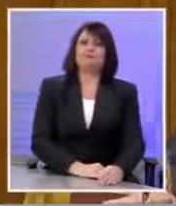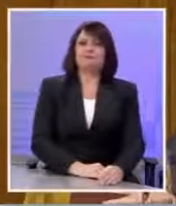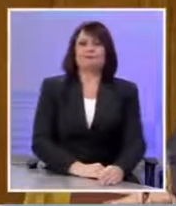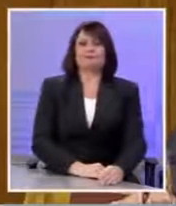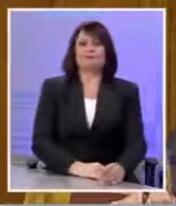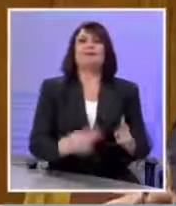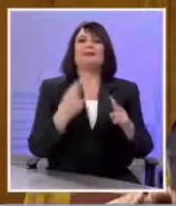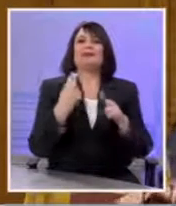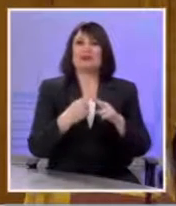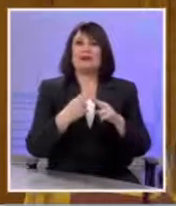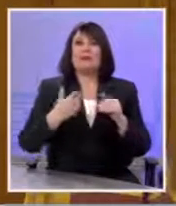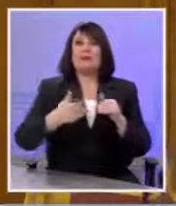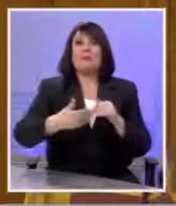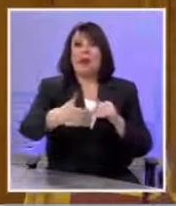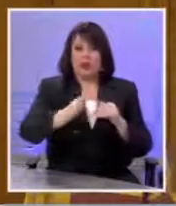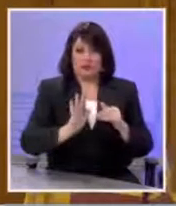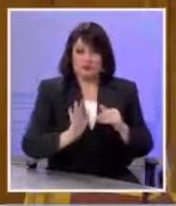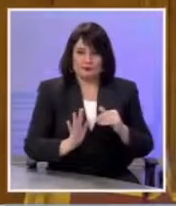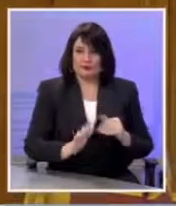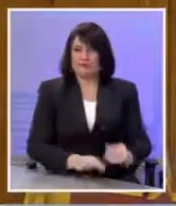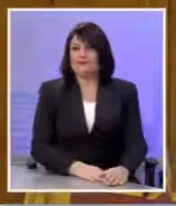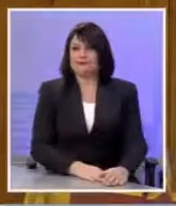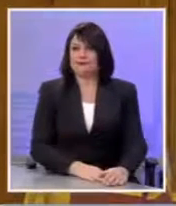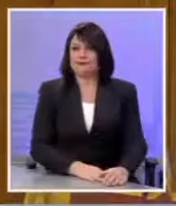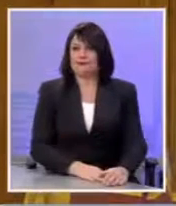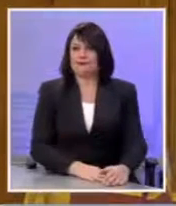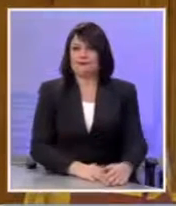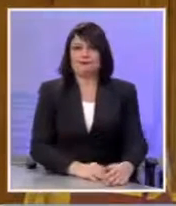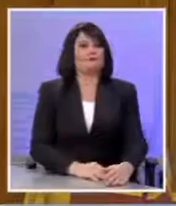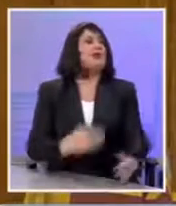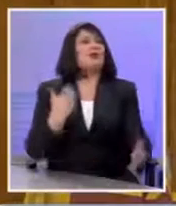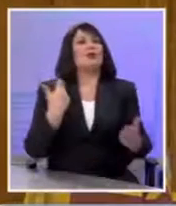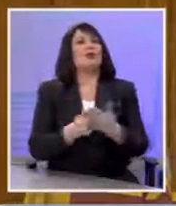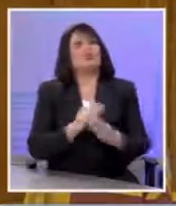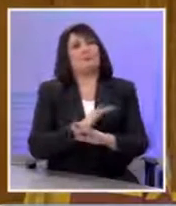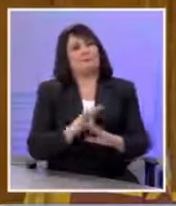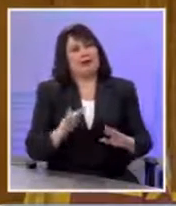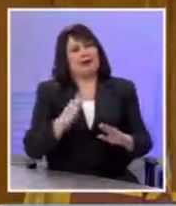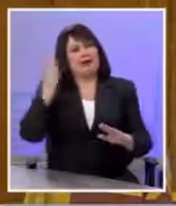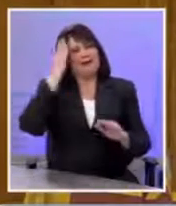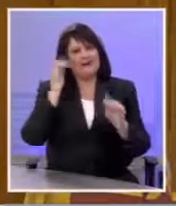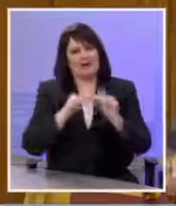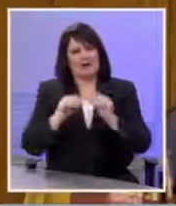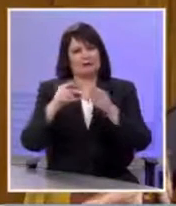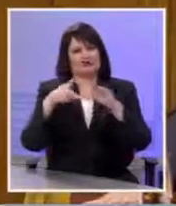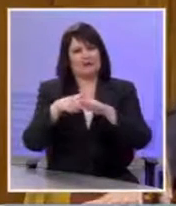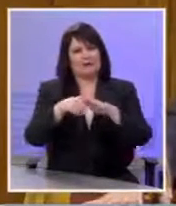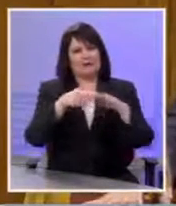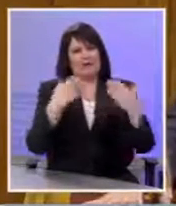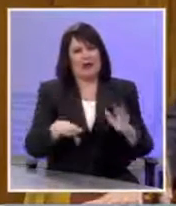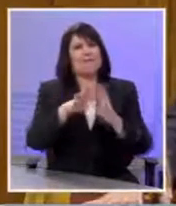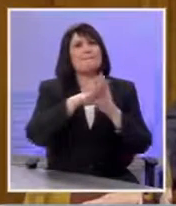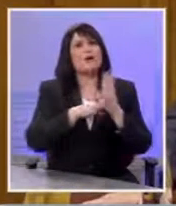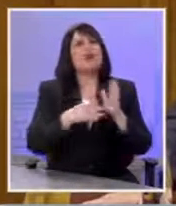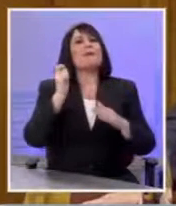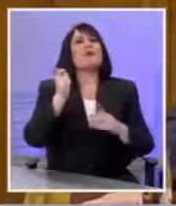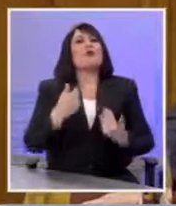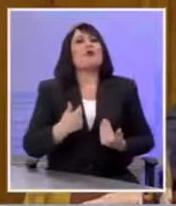Σημασία όμως έχει το μέλλον. Μετά λοιπόν την ολοκλήρωση της ανακεφαλαιοποίησης, το πρόγραμμά μας, η πολιτική